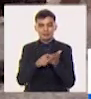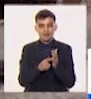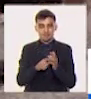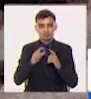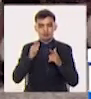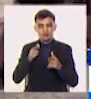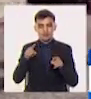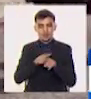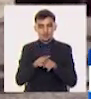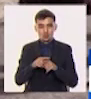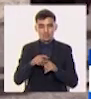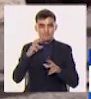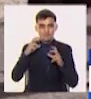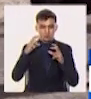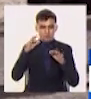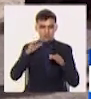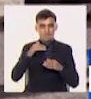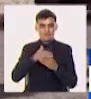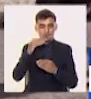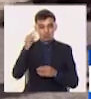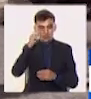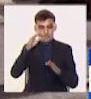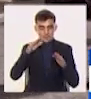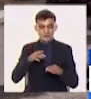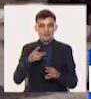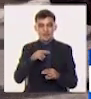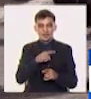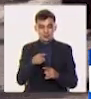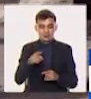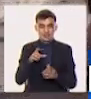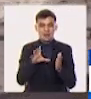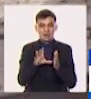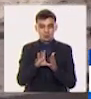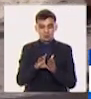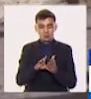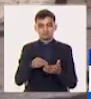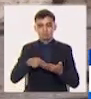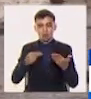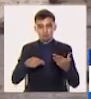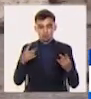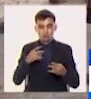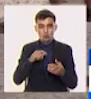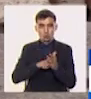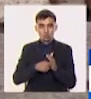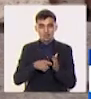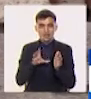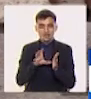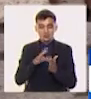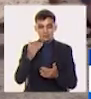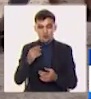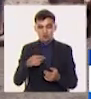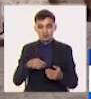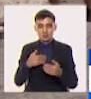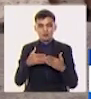орнына тапсыратын, жоғары оқу орнына. Соларға электронды цифрлық қолтаңба, ключ дейміз ғой,